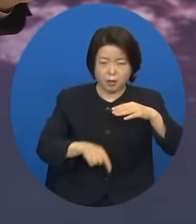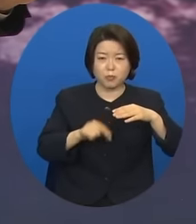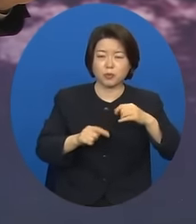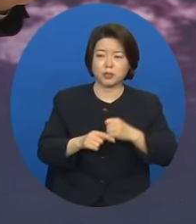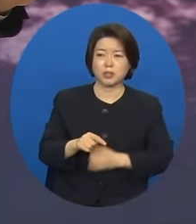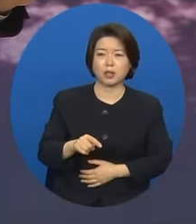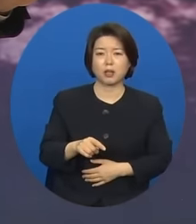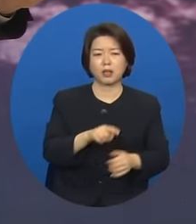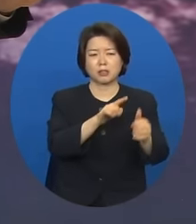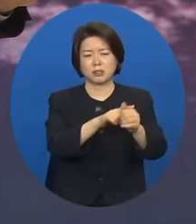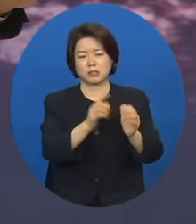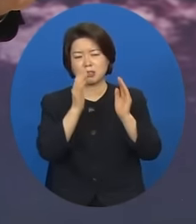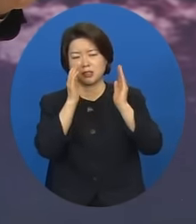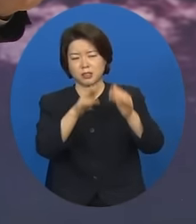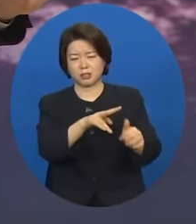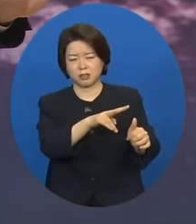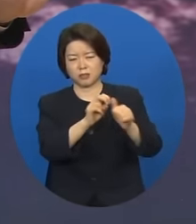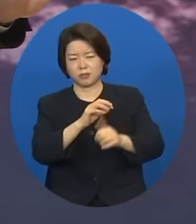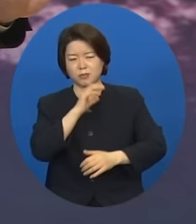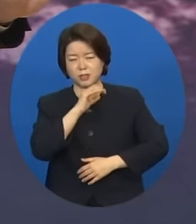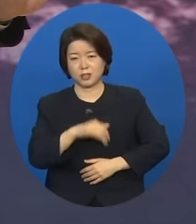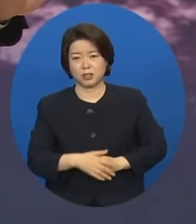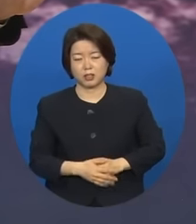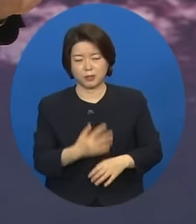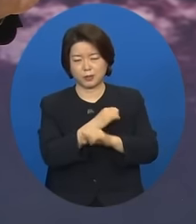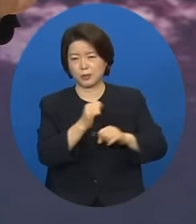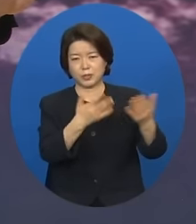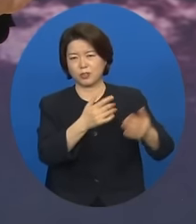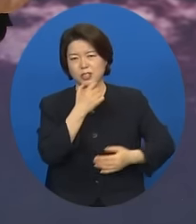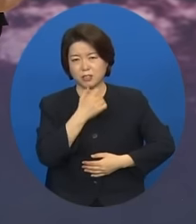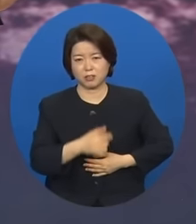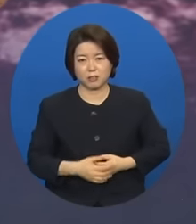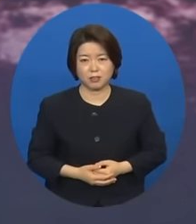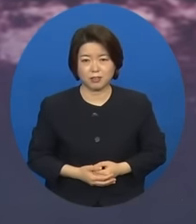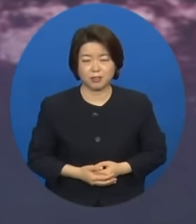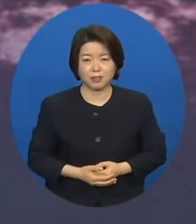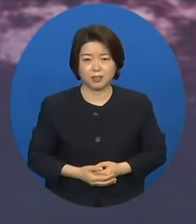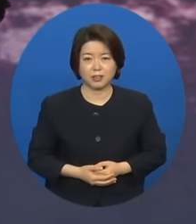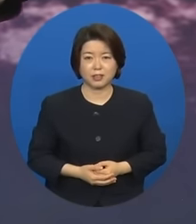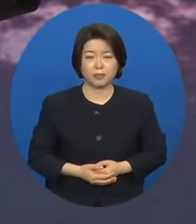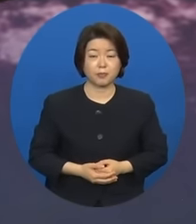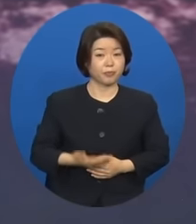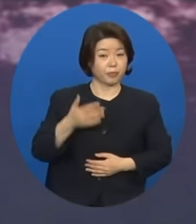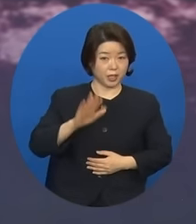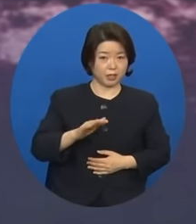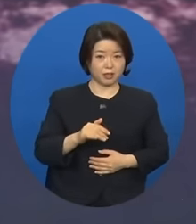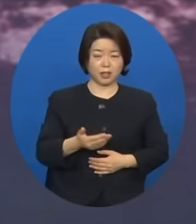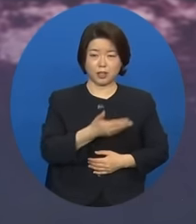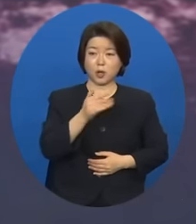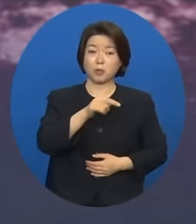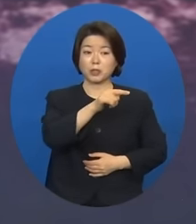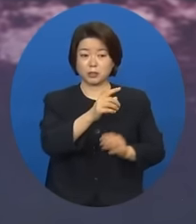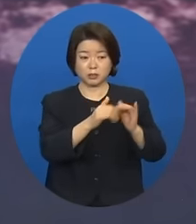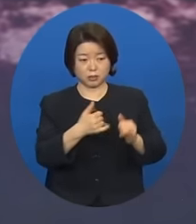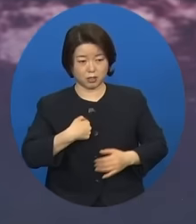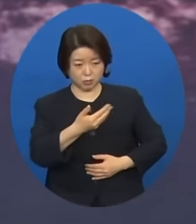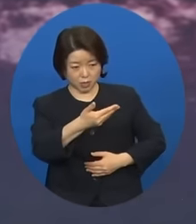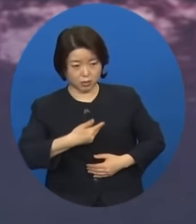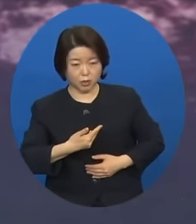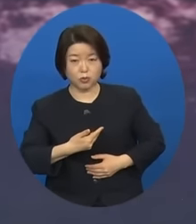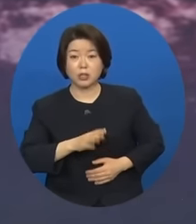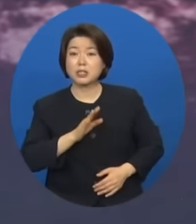향한 원망과 미움이 있어요 를 안하고 있습니다 근데 여러분 그 사람이 나에게 한 것이